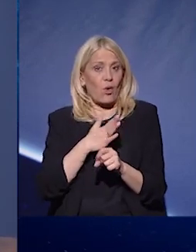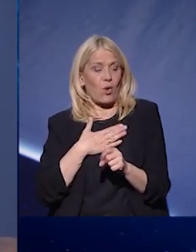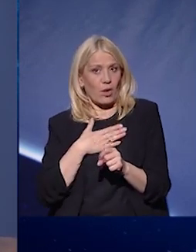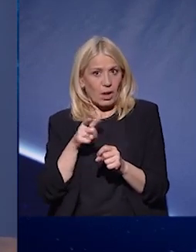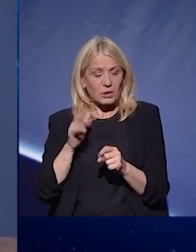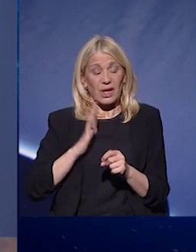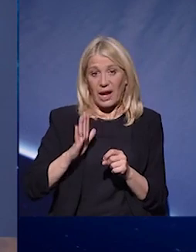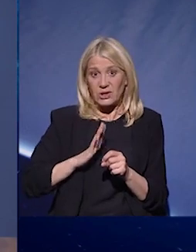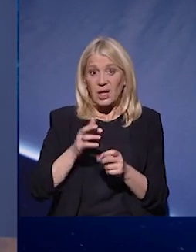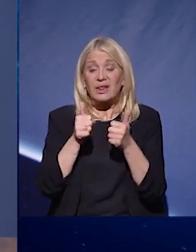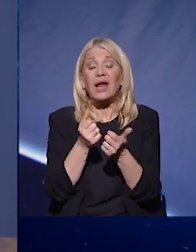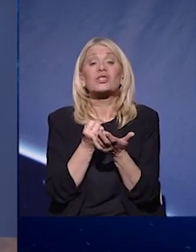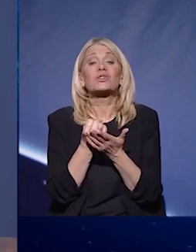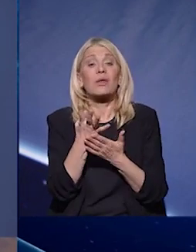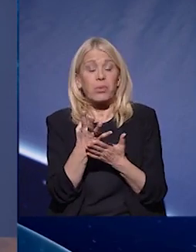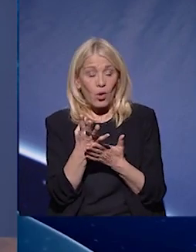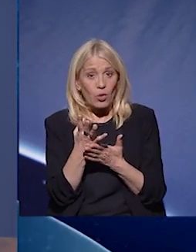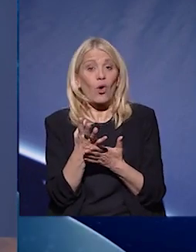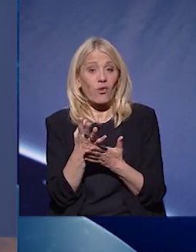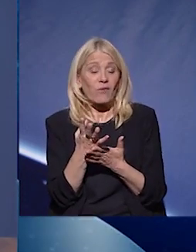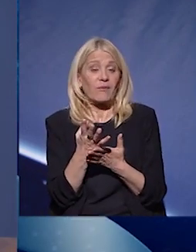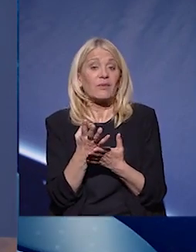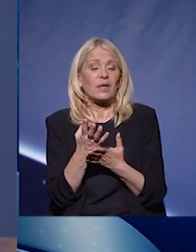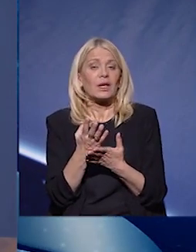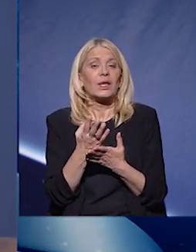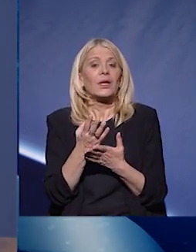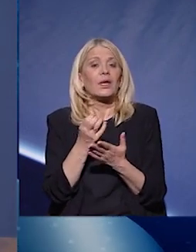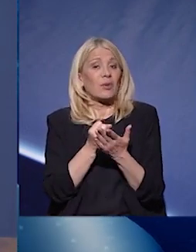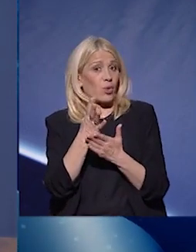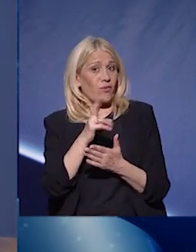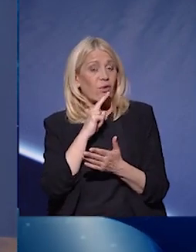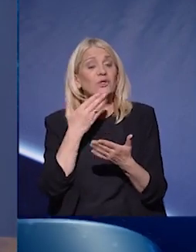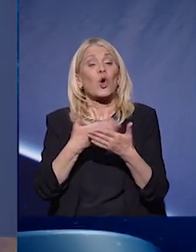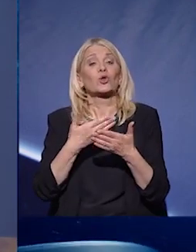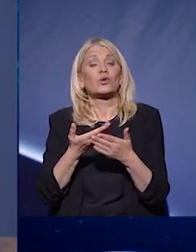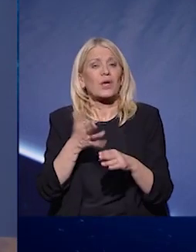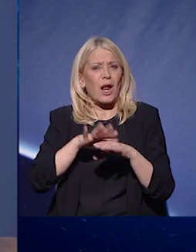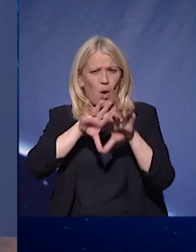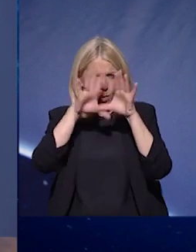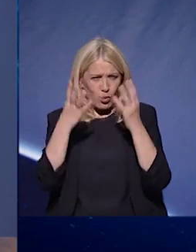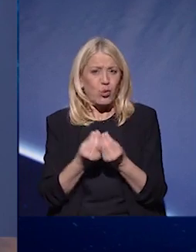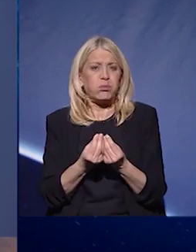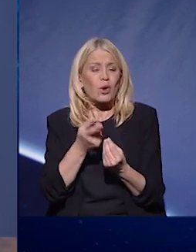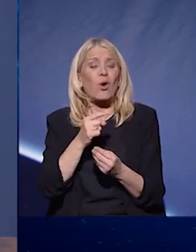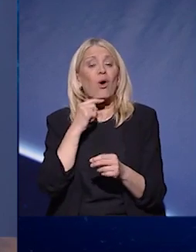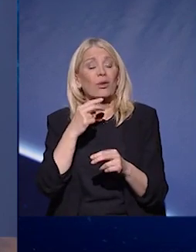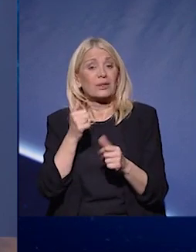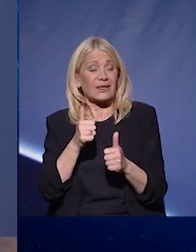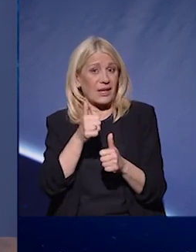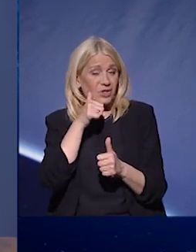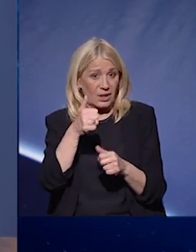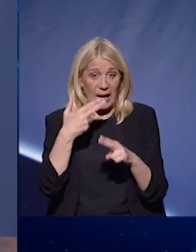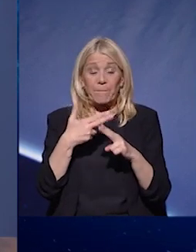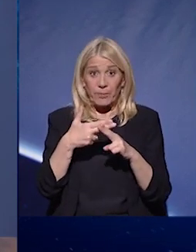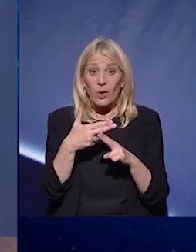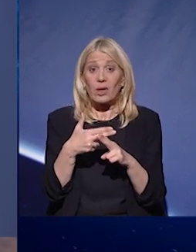populaciji. Današnji brojevi, apsolutno brojevi koji se odnose na ukupno opterećenje bolešću na današnji dan